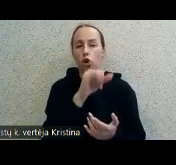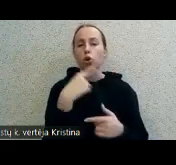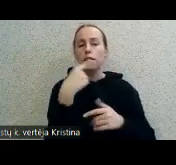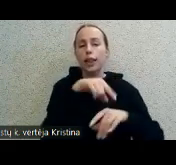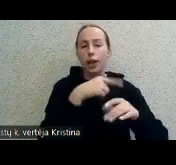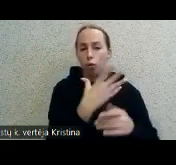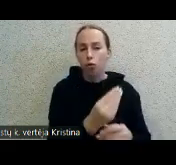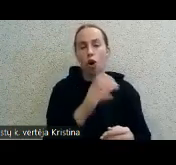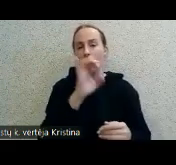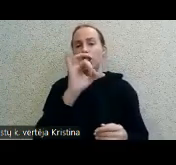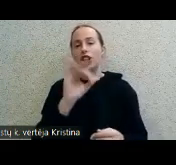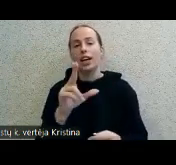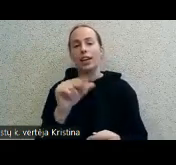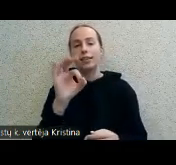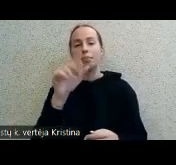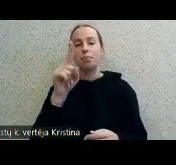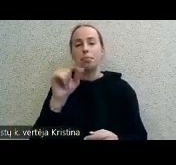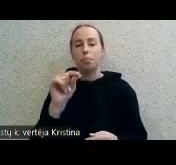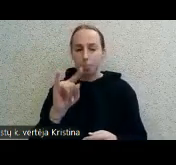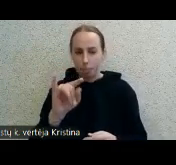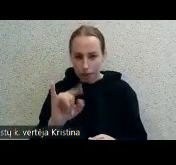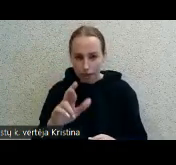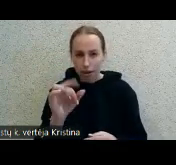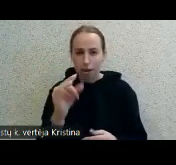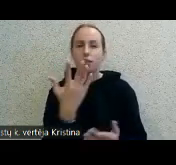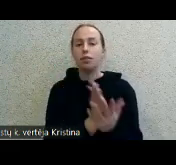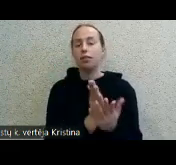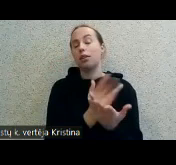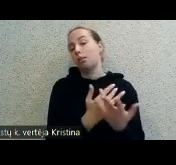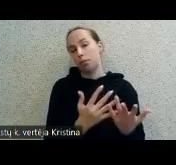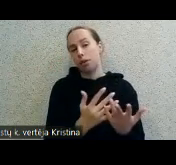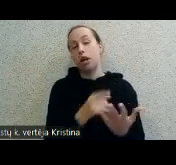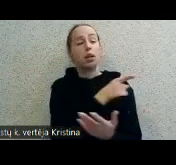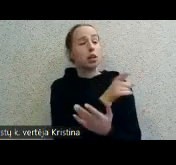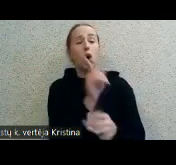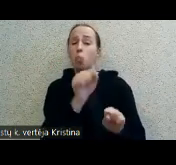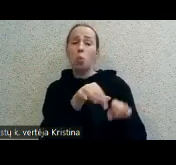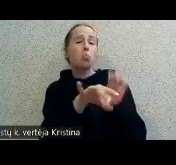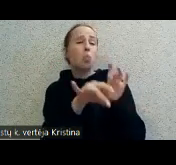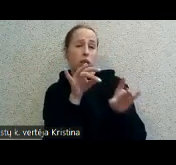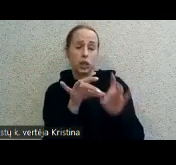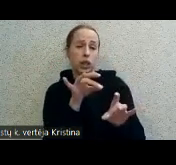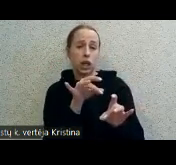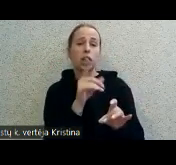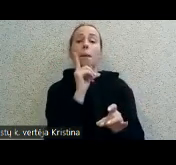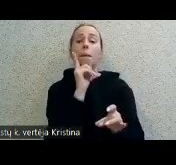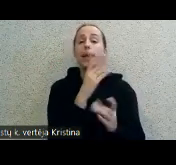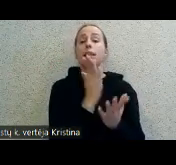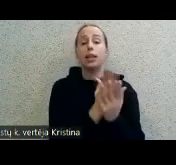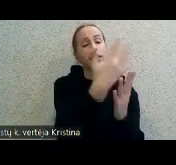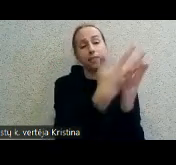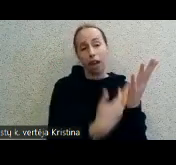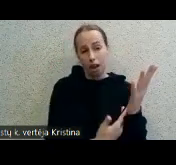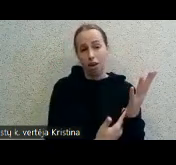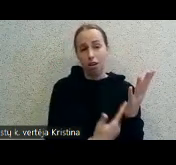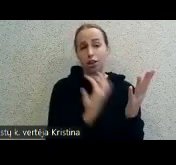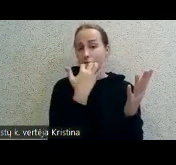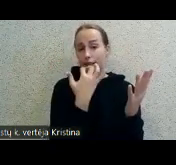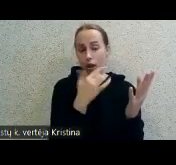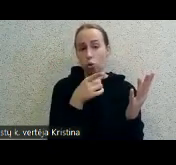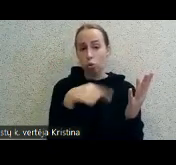sakykime. Taip, bet jie gali pasirinkti, nebūtinai būti vieną ar kitą, bet pateikiami tekstai, jų sąrašas, kuriuos jie